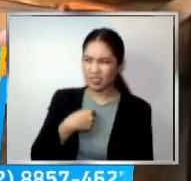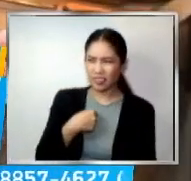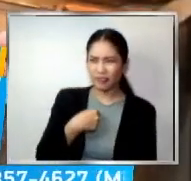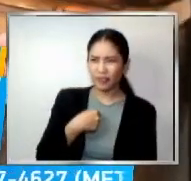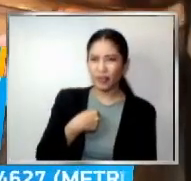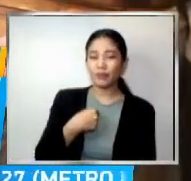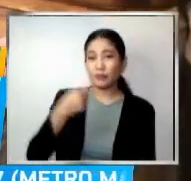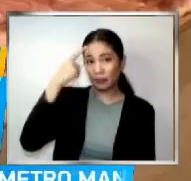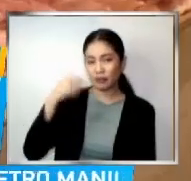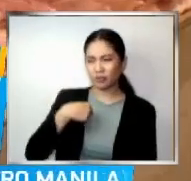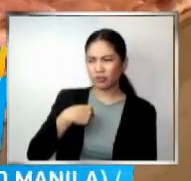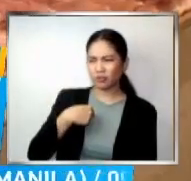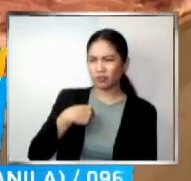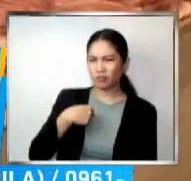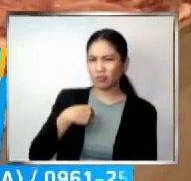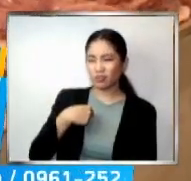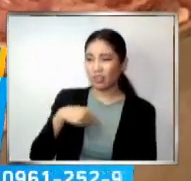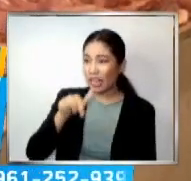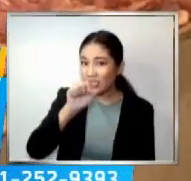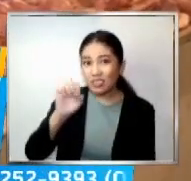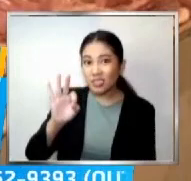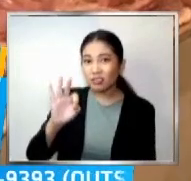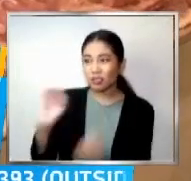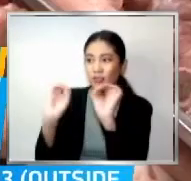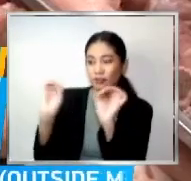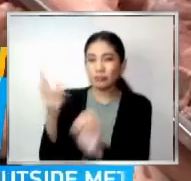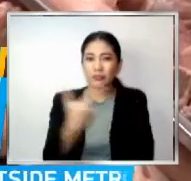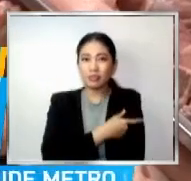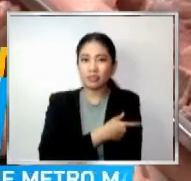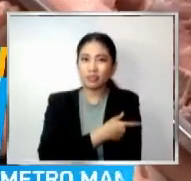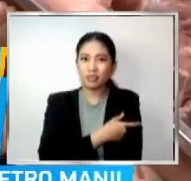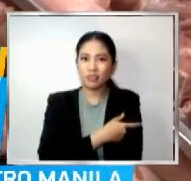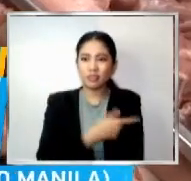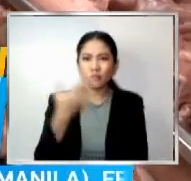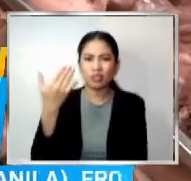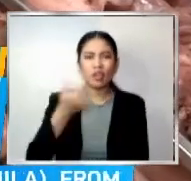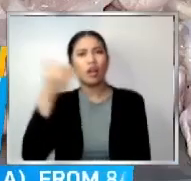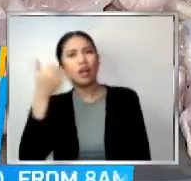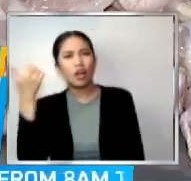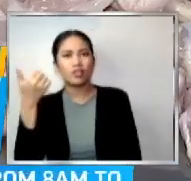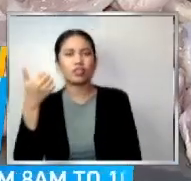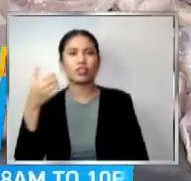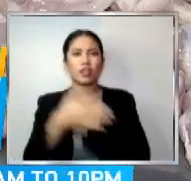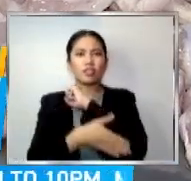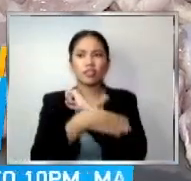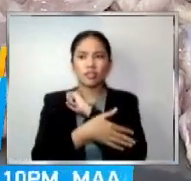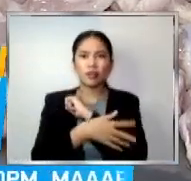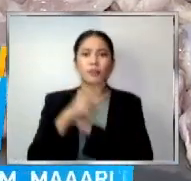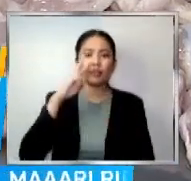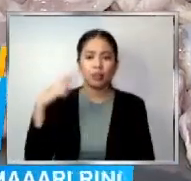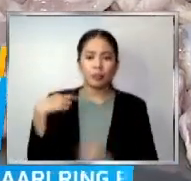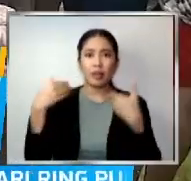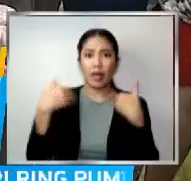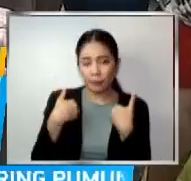hello, ASF, walang vaccine. Eh, yung pala, sa ibang bansa. Vietnam, meron na. Oh. Thailand, meron na. Eh,